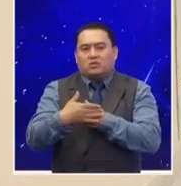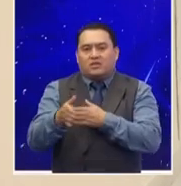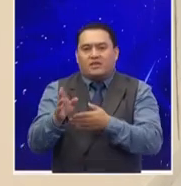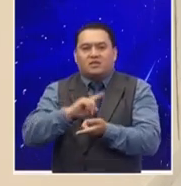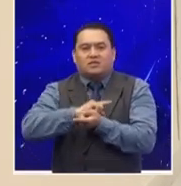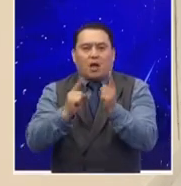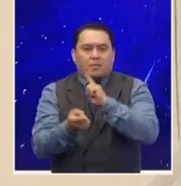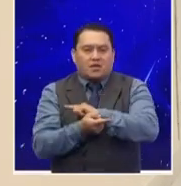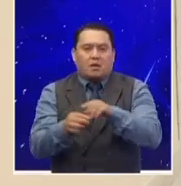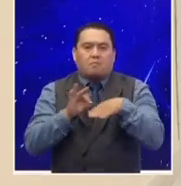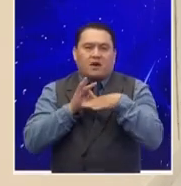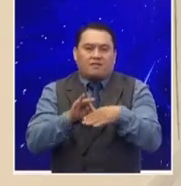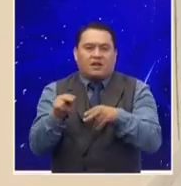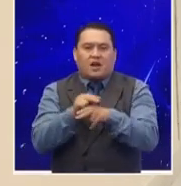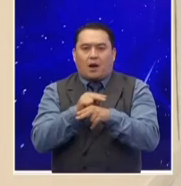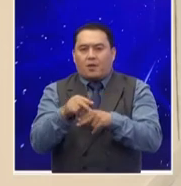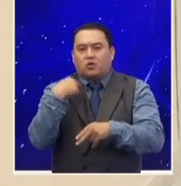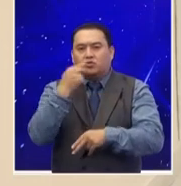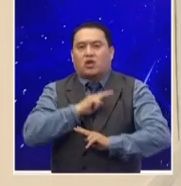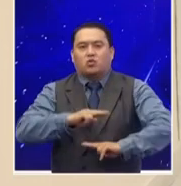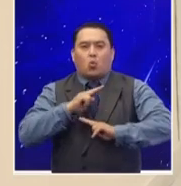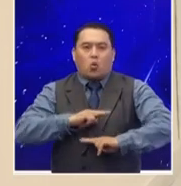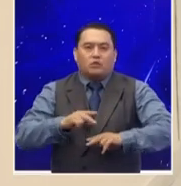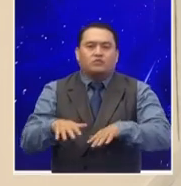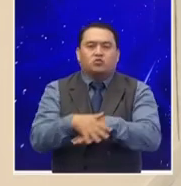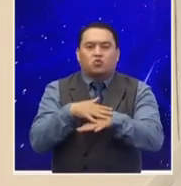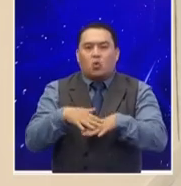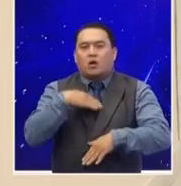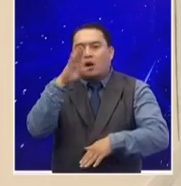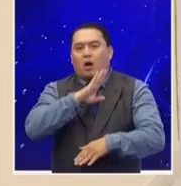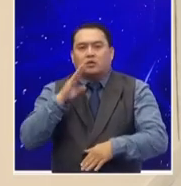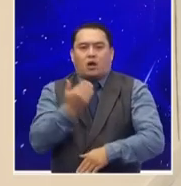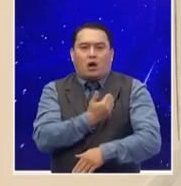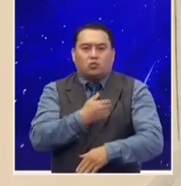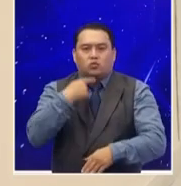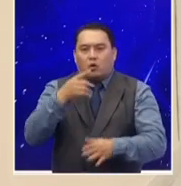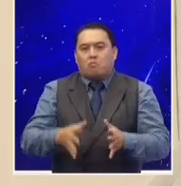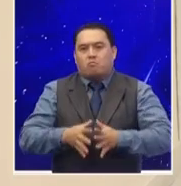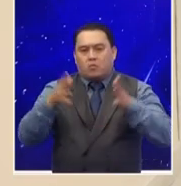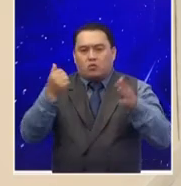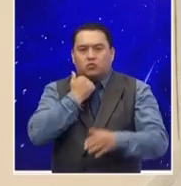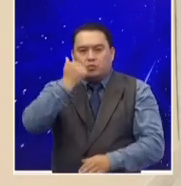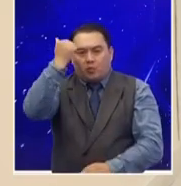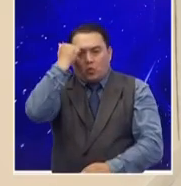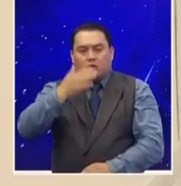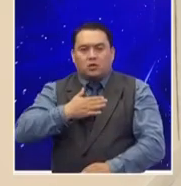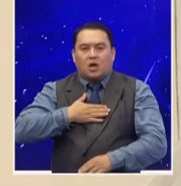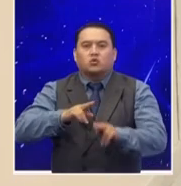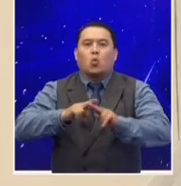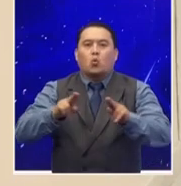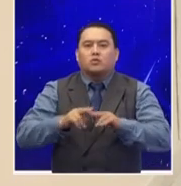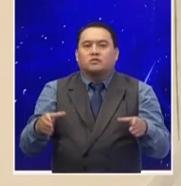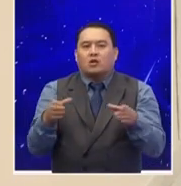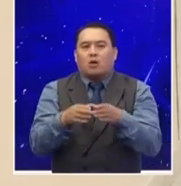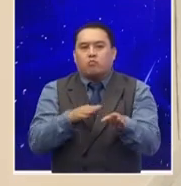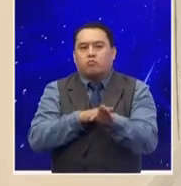заменили, реконструкцию провели. От лица сотрудников школы, учащихся и родителей хочу выразить огромную благодарность. Наш преподавательский